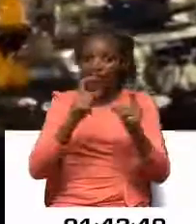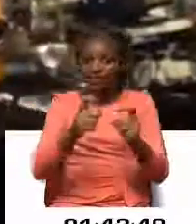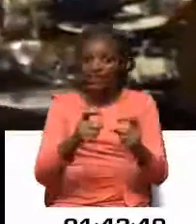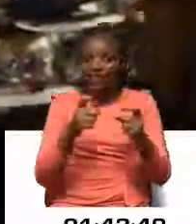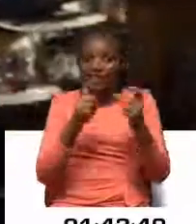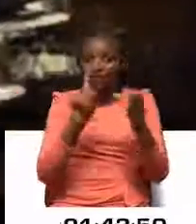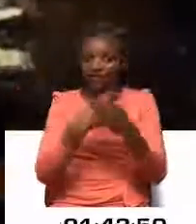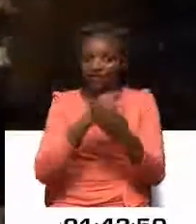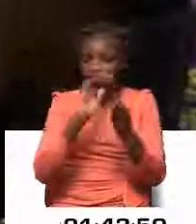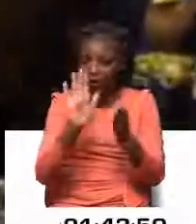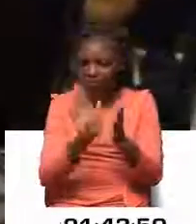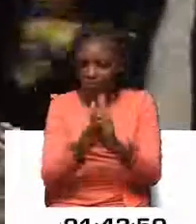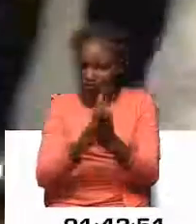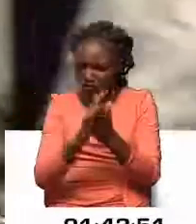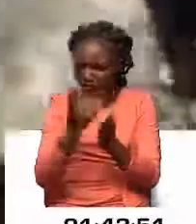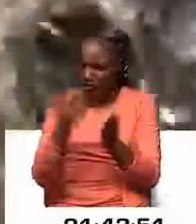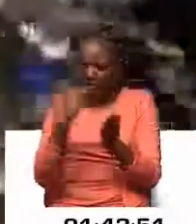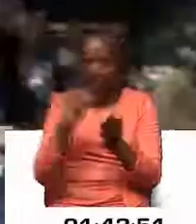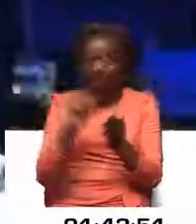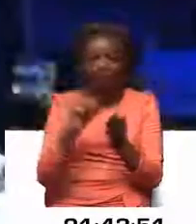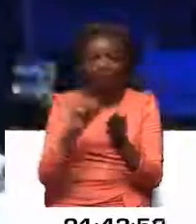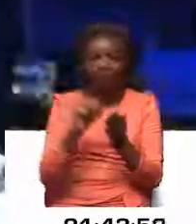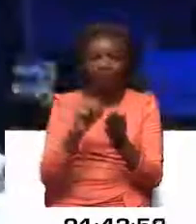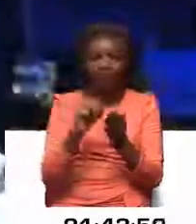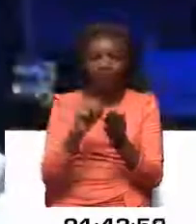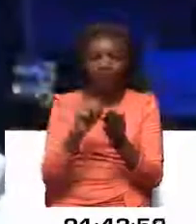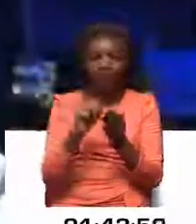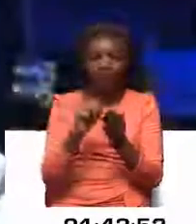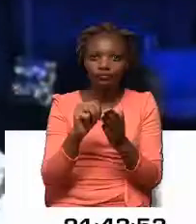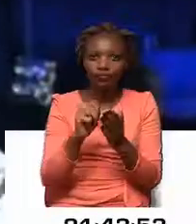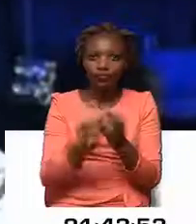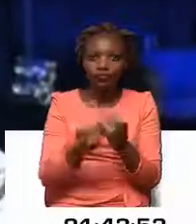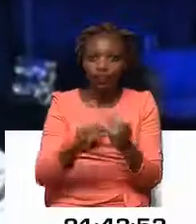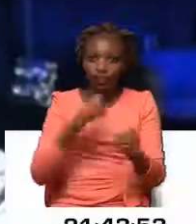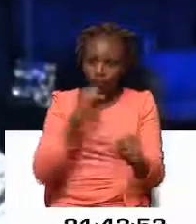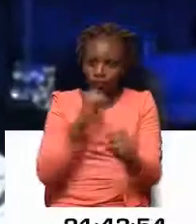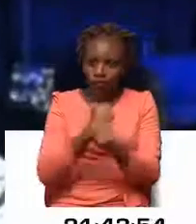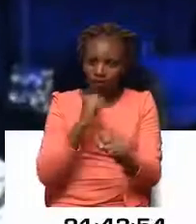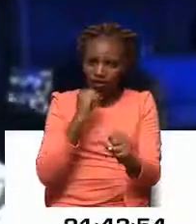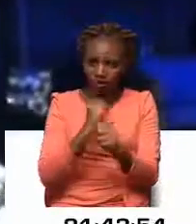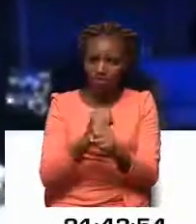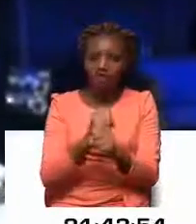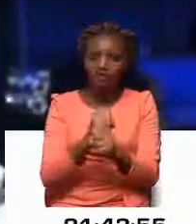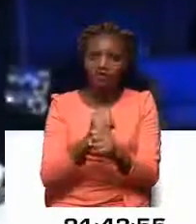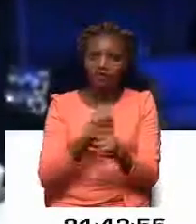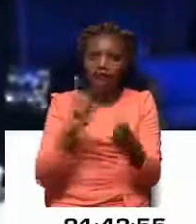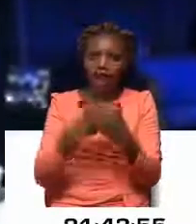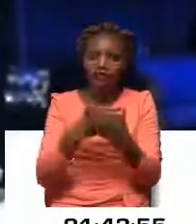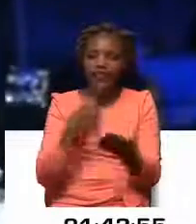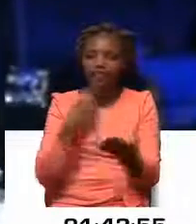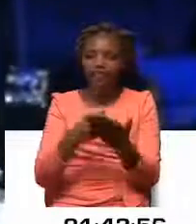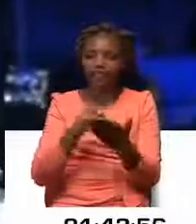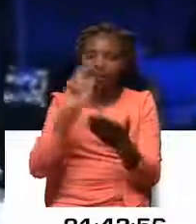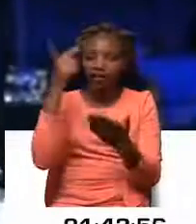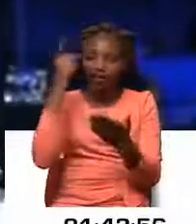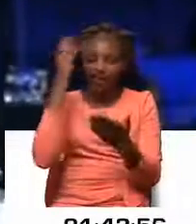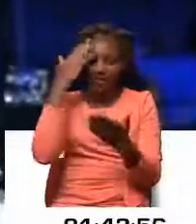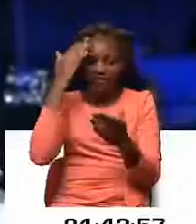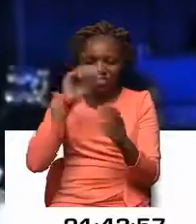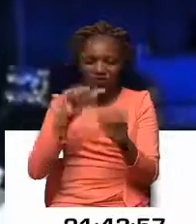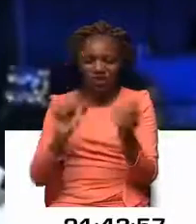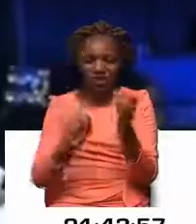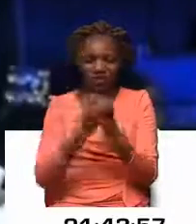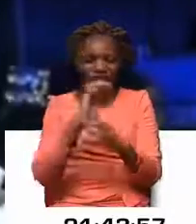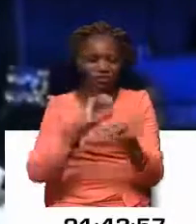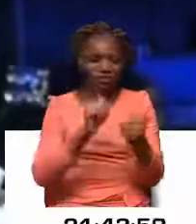kuwapa motisha waweze kuongeza zaidi jitihada ili nchi yetu iweze kupata sifa vile vile